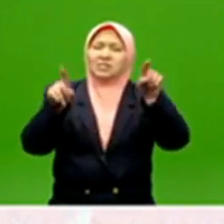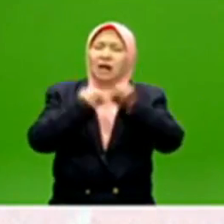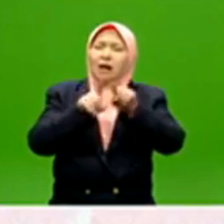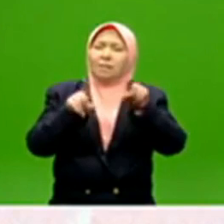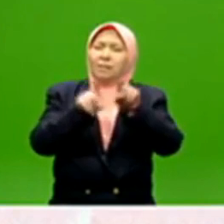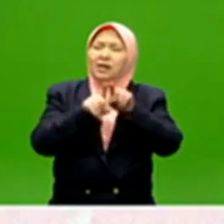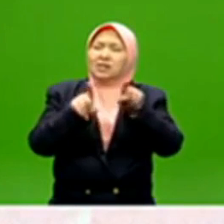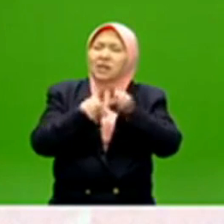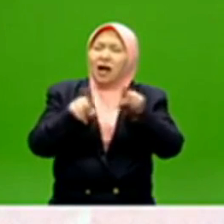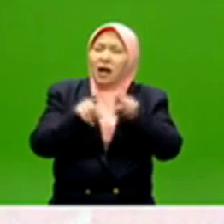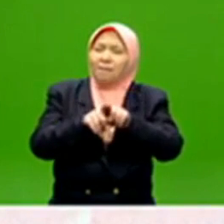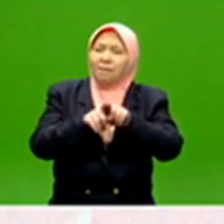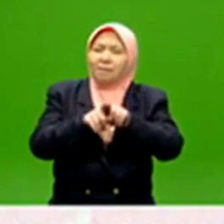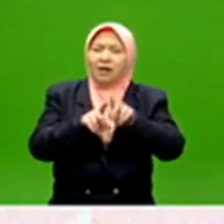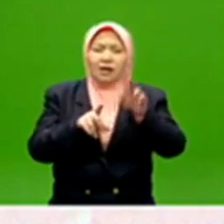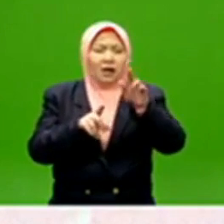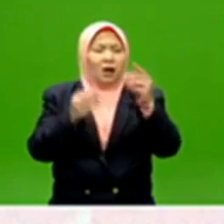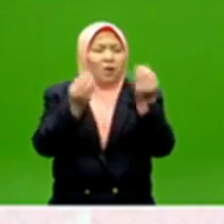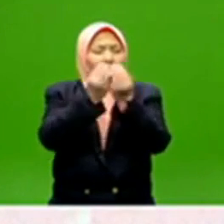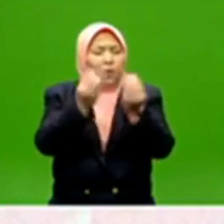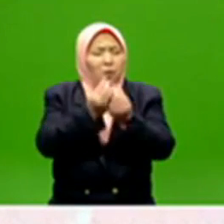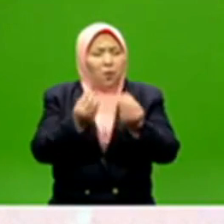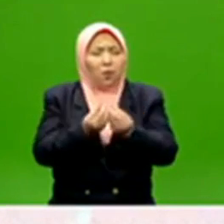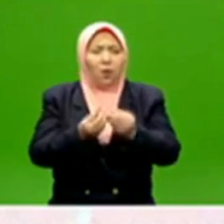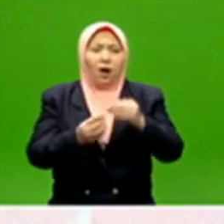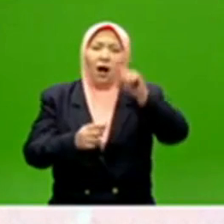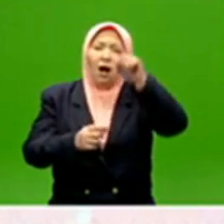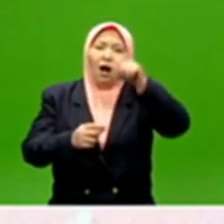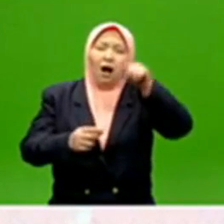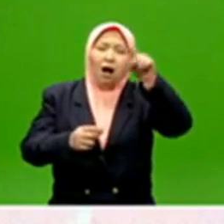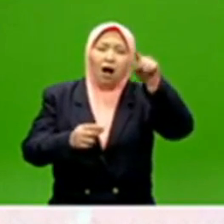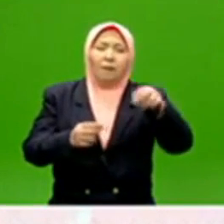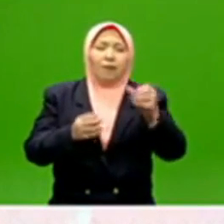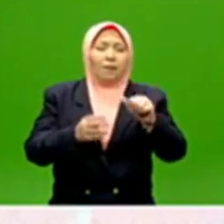kadarma biasanya tahu Mak gua peraga